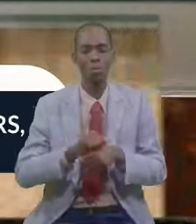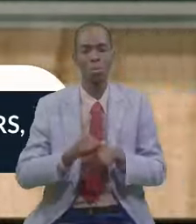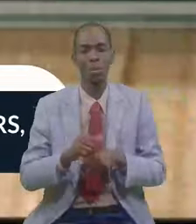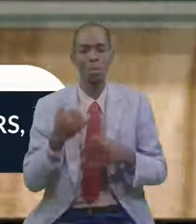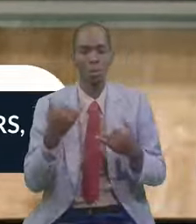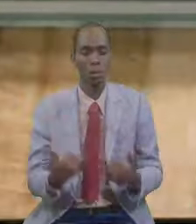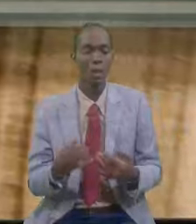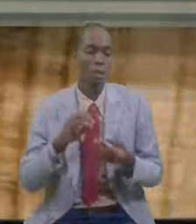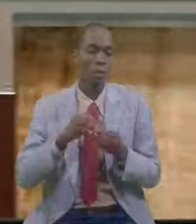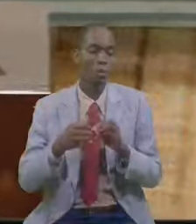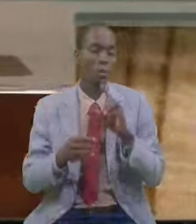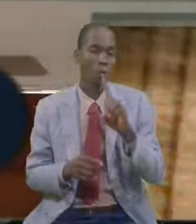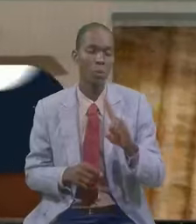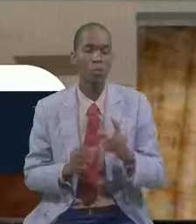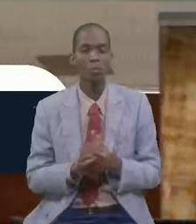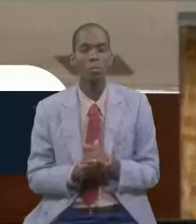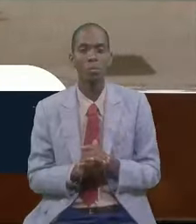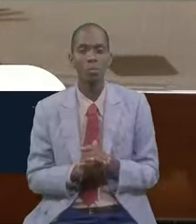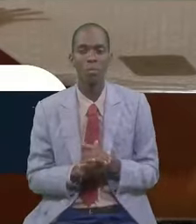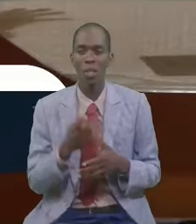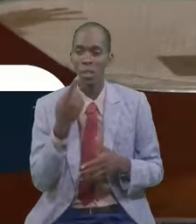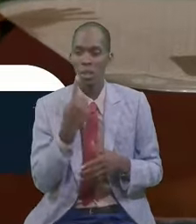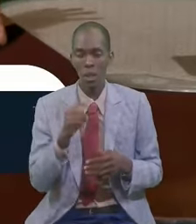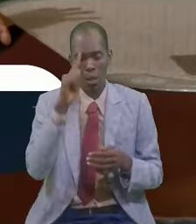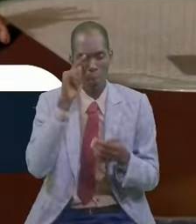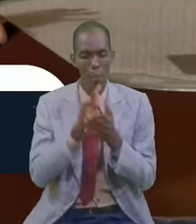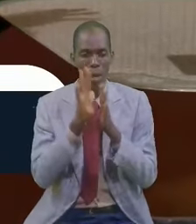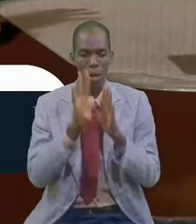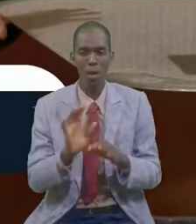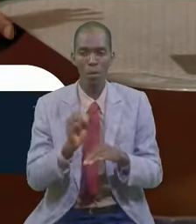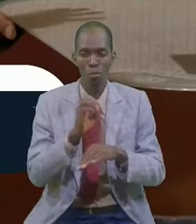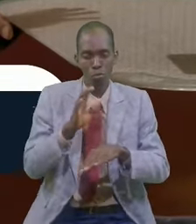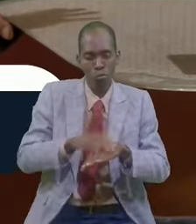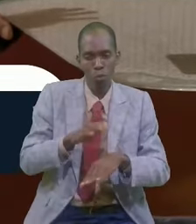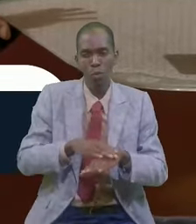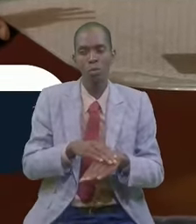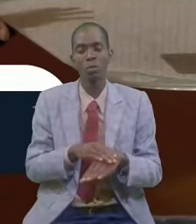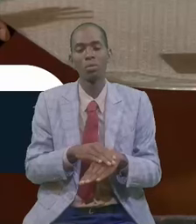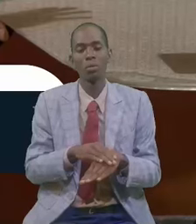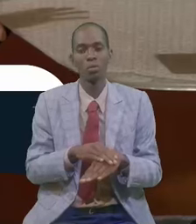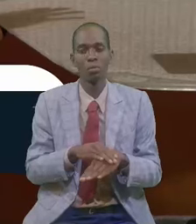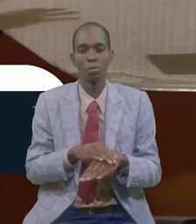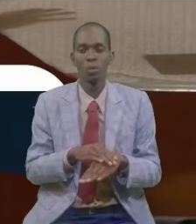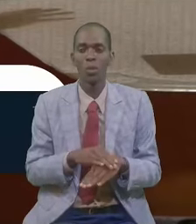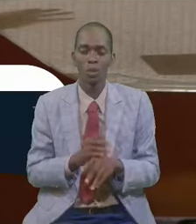sans non cachés par la mondanité. Numéro 1.